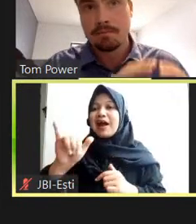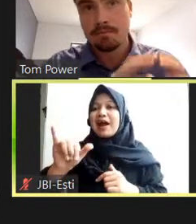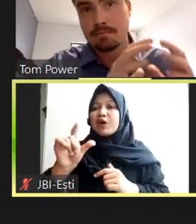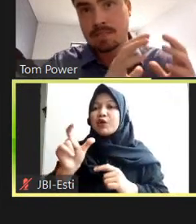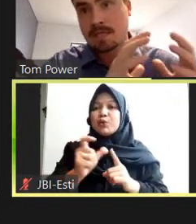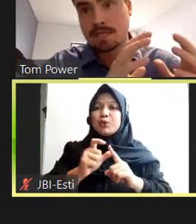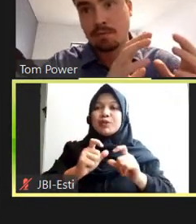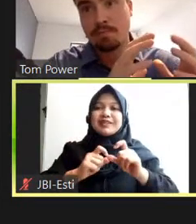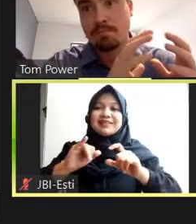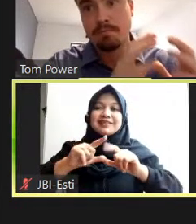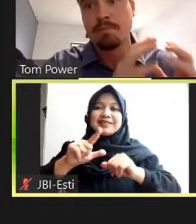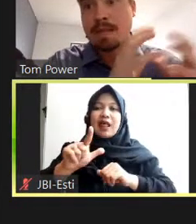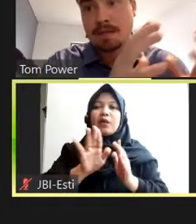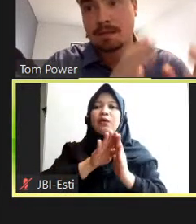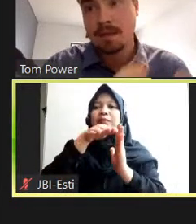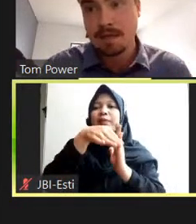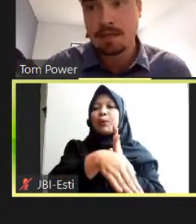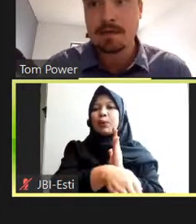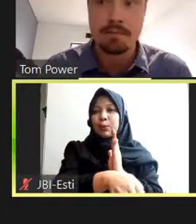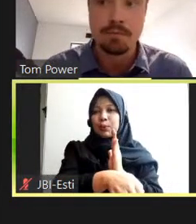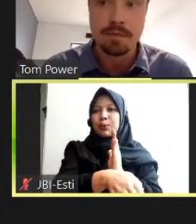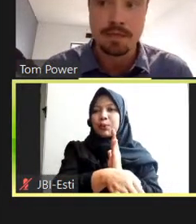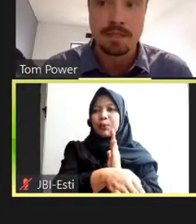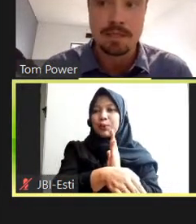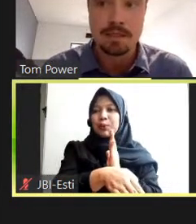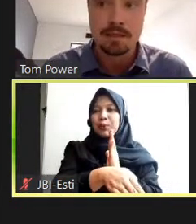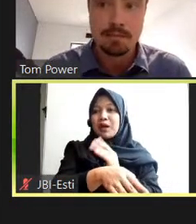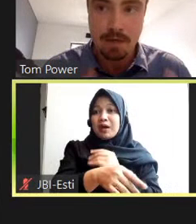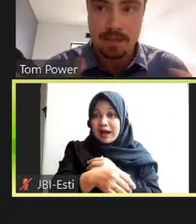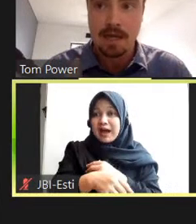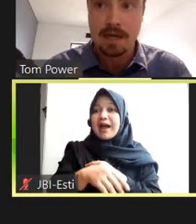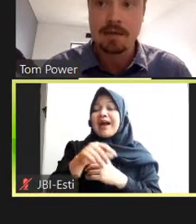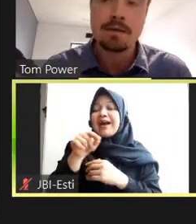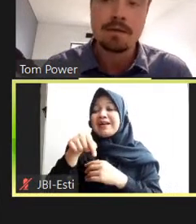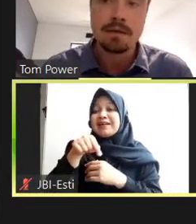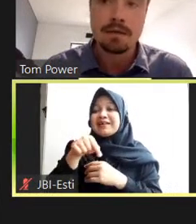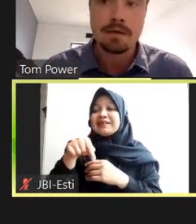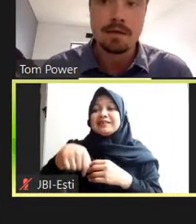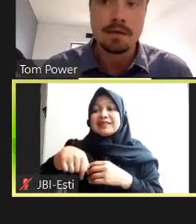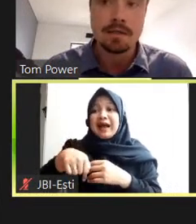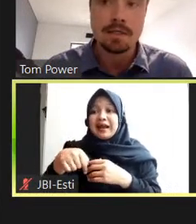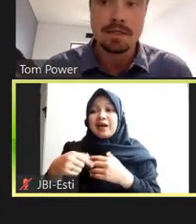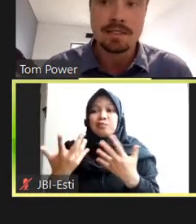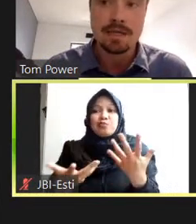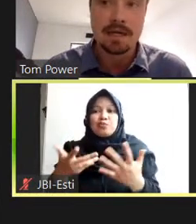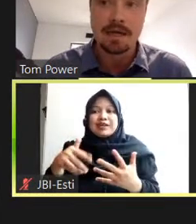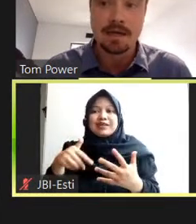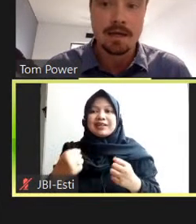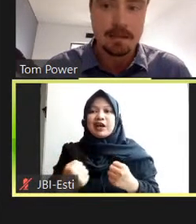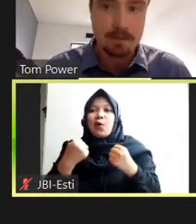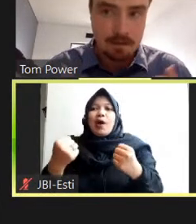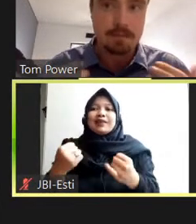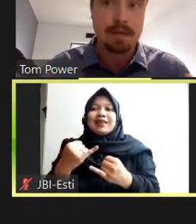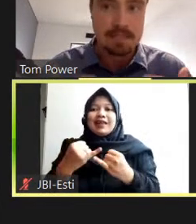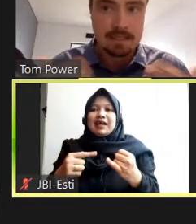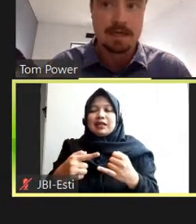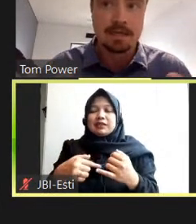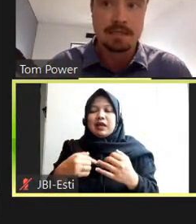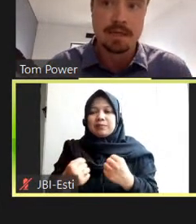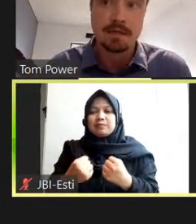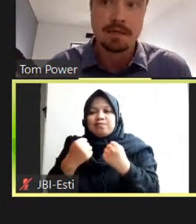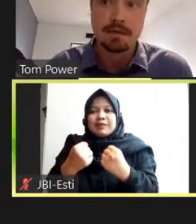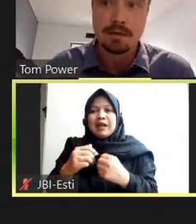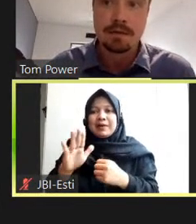adalah salah satu benteng terakhir yang mungkin masih bertahan. Jadi serangannya pasti